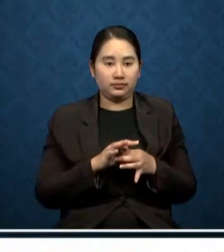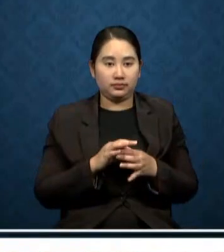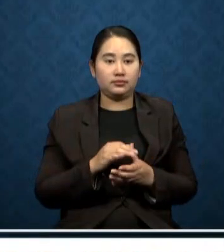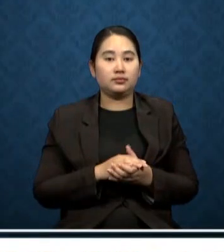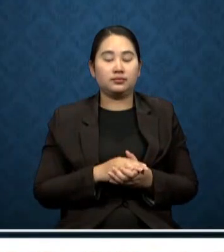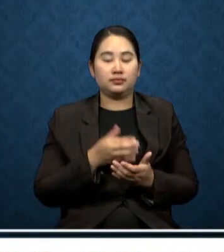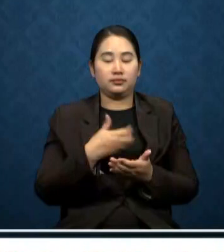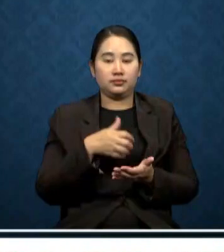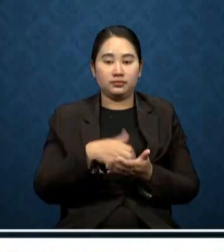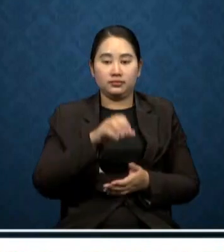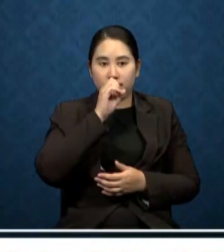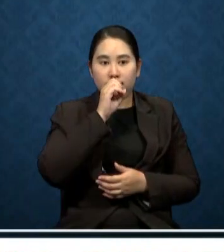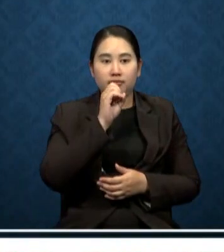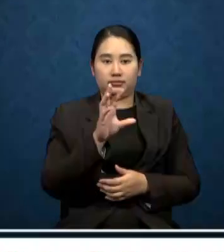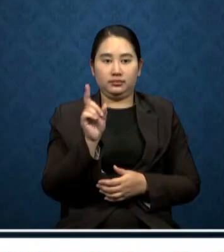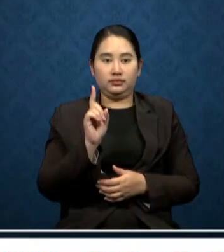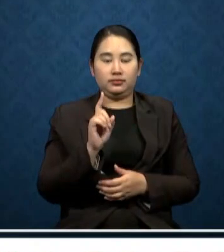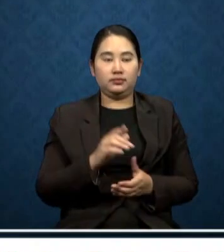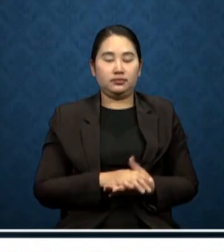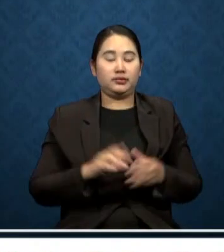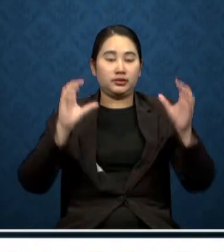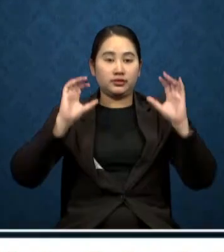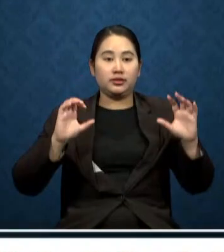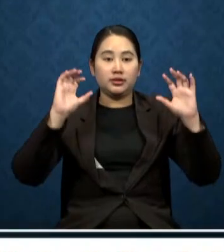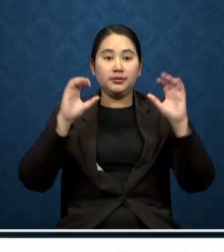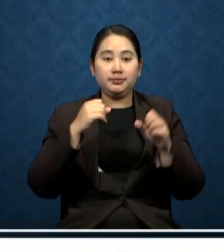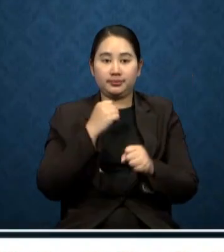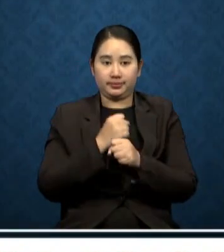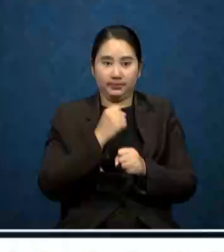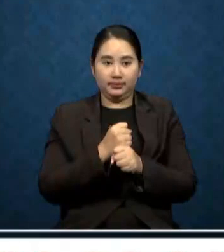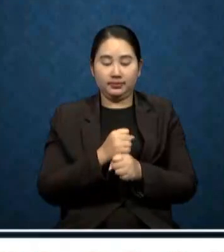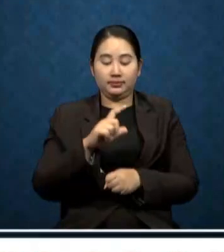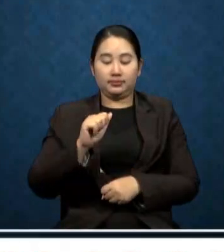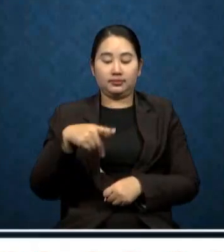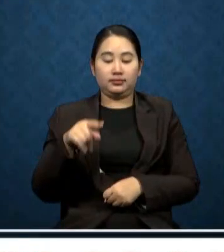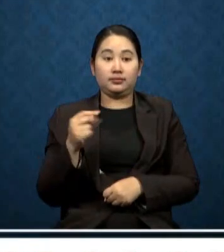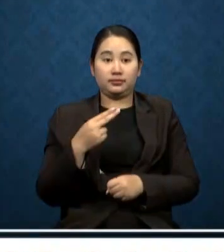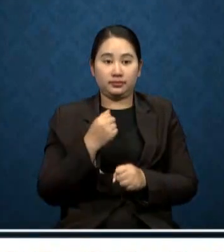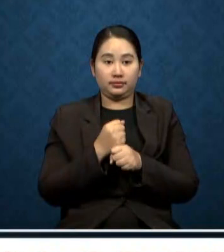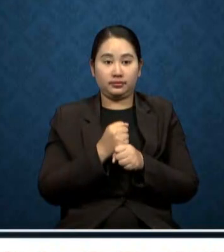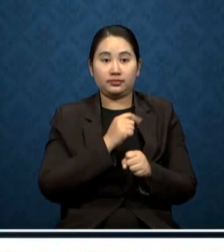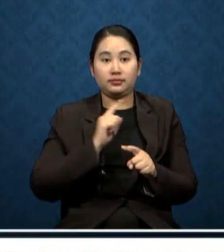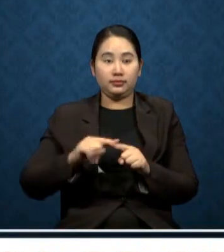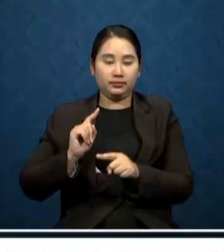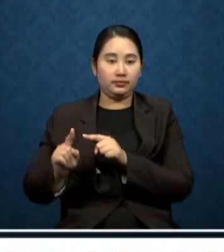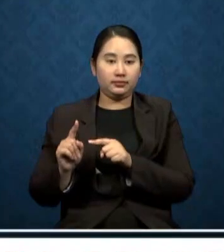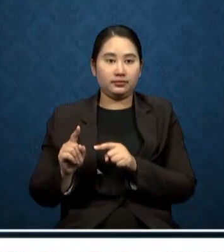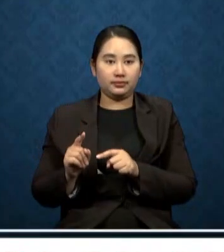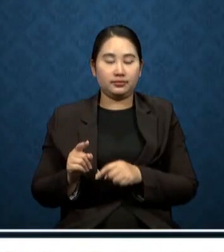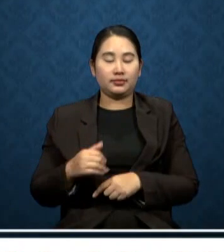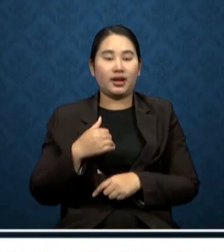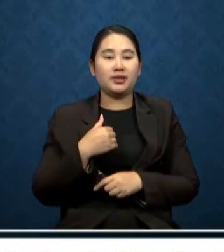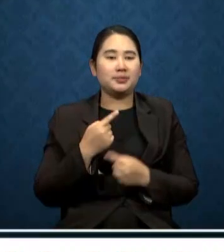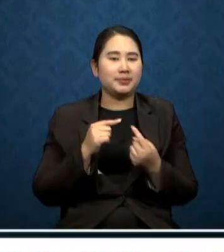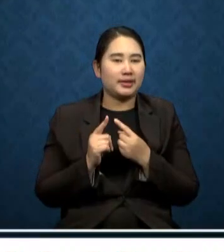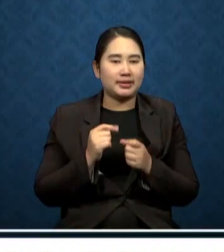ท่านกเล่ไฟังว่ามีหนวงานภาครัฐนะครับองคกปล Mihหลายแ่งไม่กลาใช้ stretchyximก